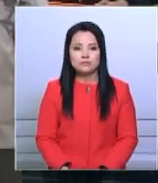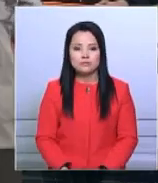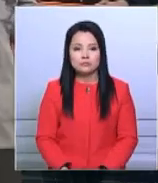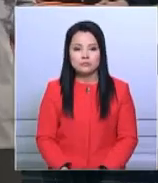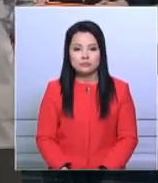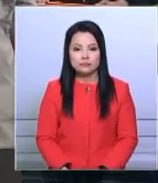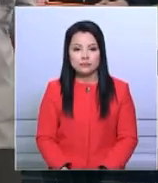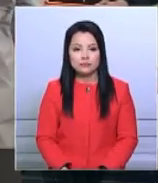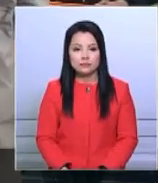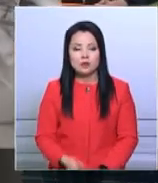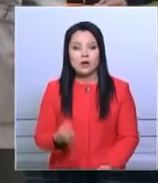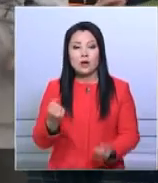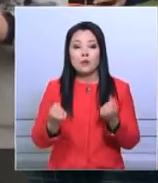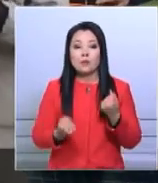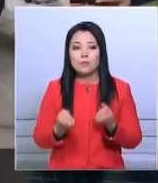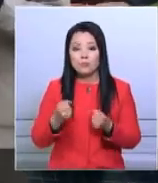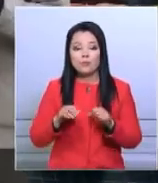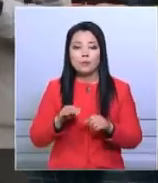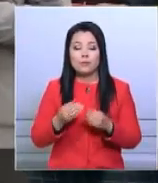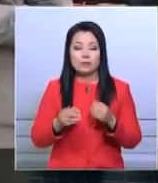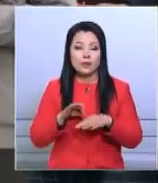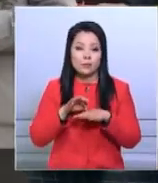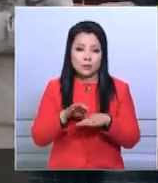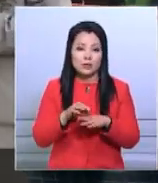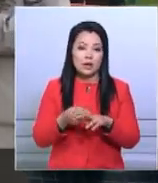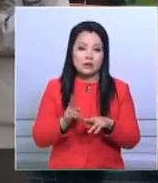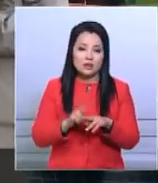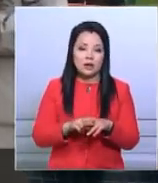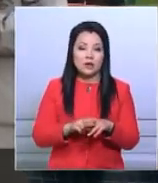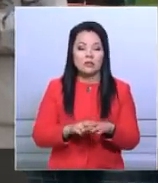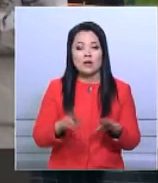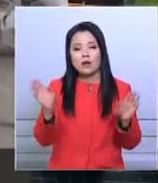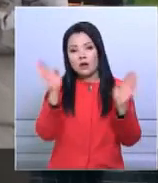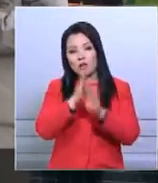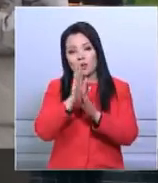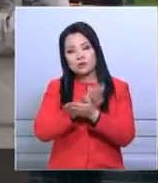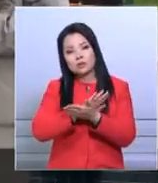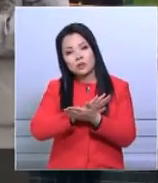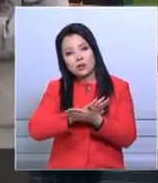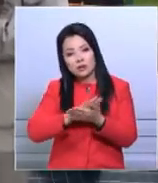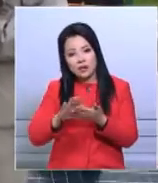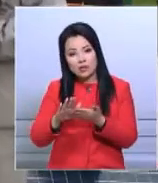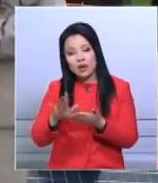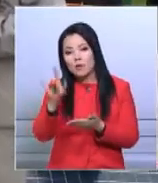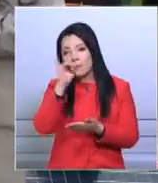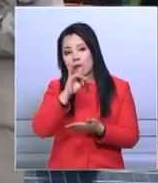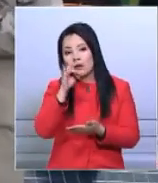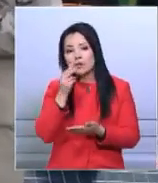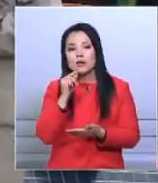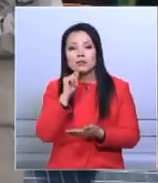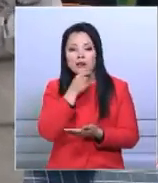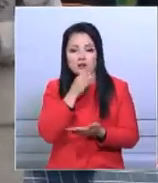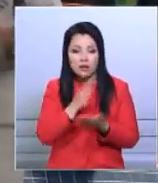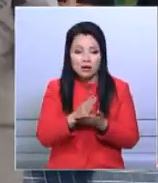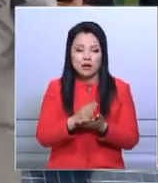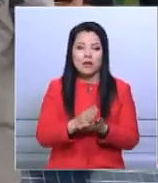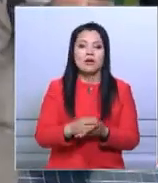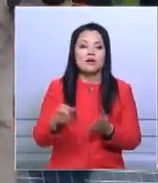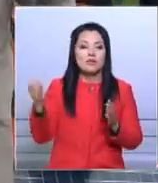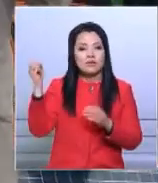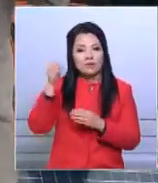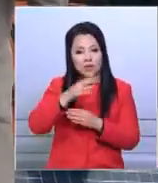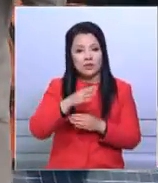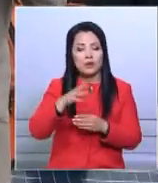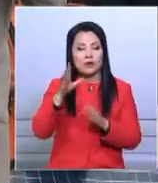makine ve betona meşalka. Bunlar ekoloji buladı. Benzin yemedi, sivit yemedi, hiçbir şey